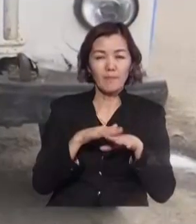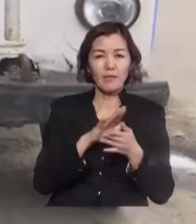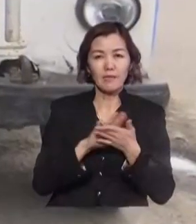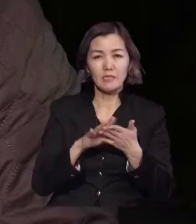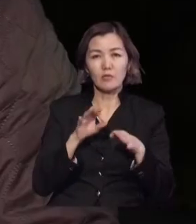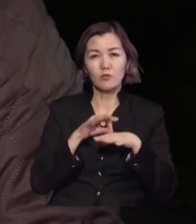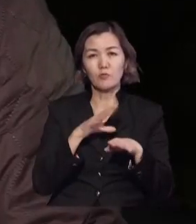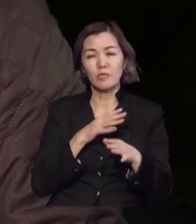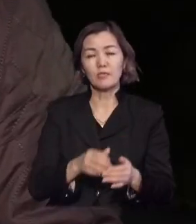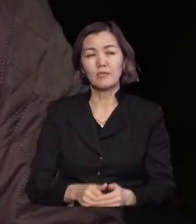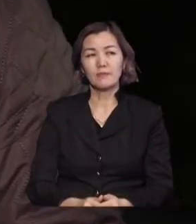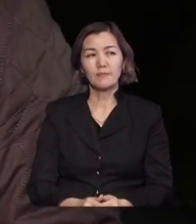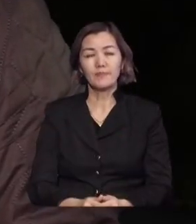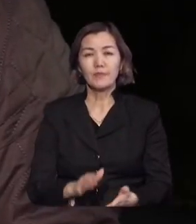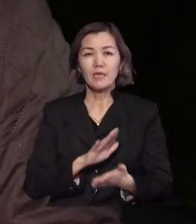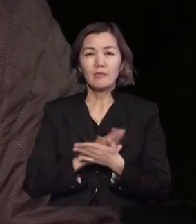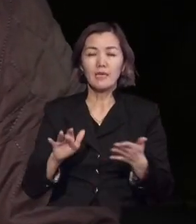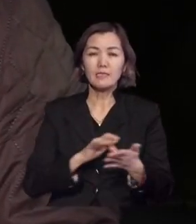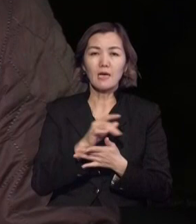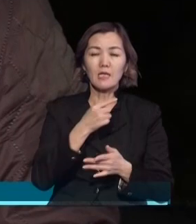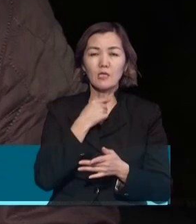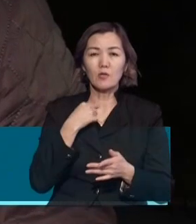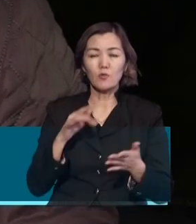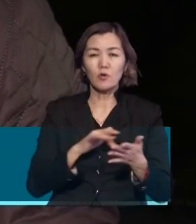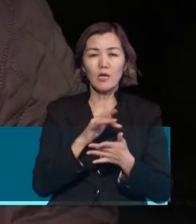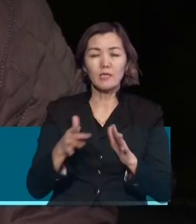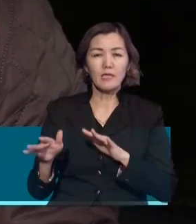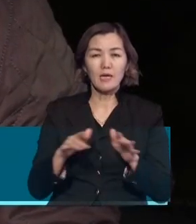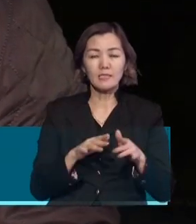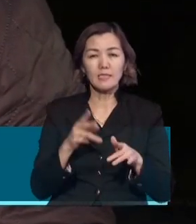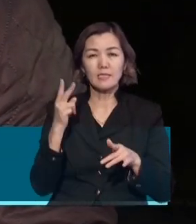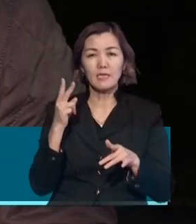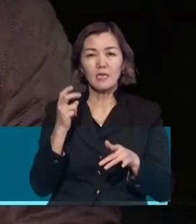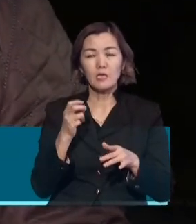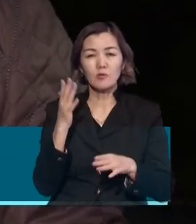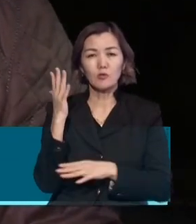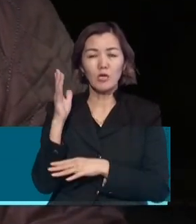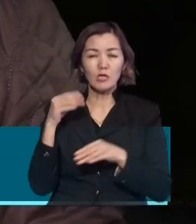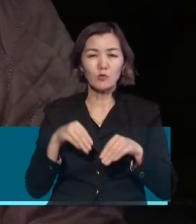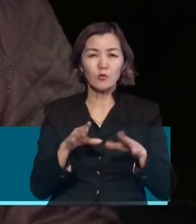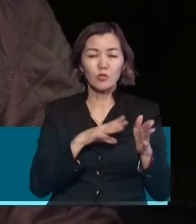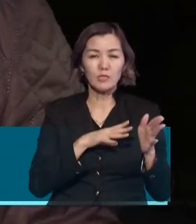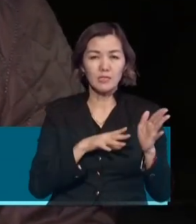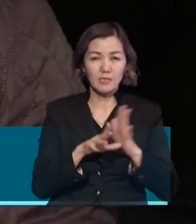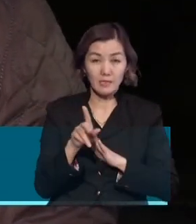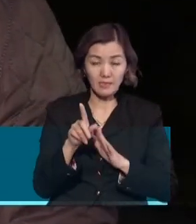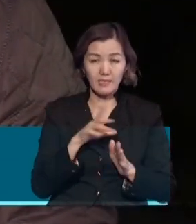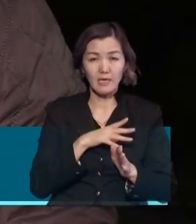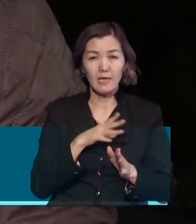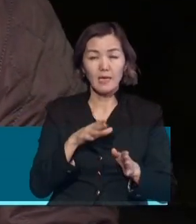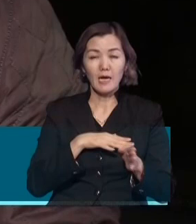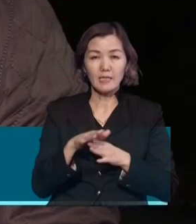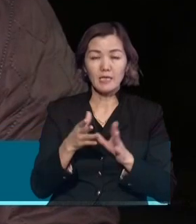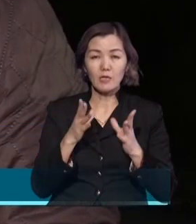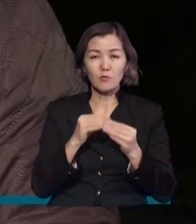жатыр. Таза қала Талдықорған акциясы аясында 200 көшет отырғызылды. Бұның барлығын атқару